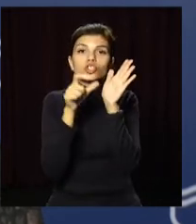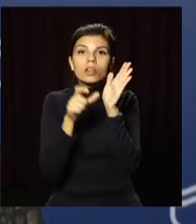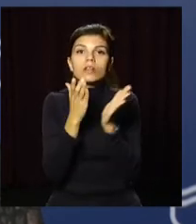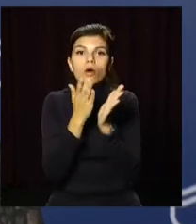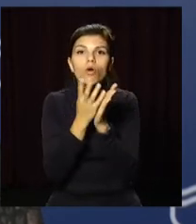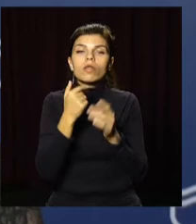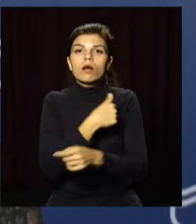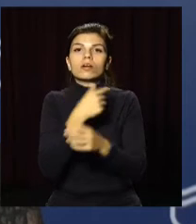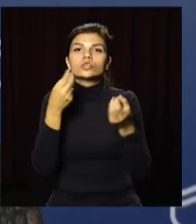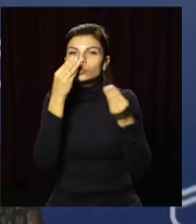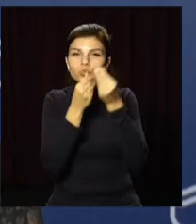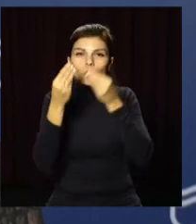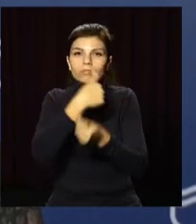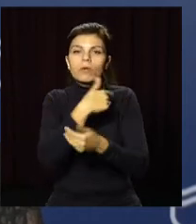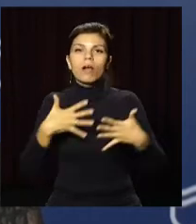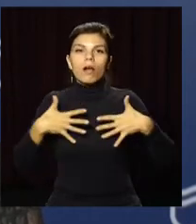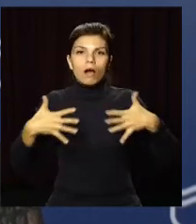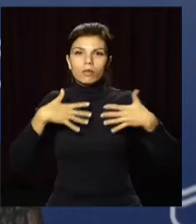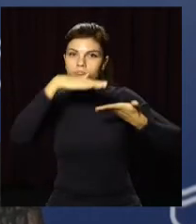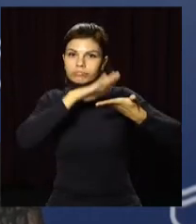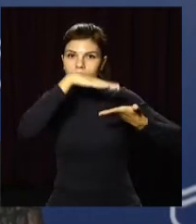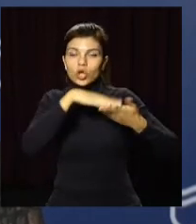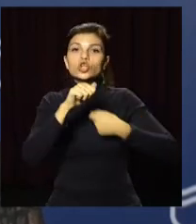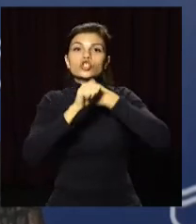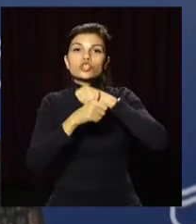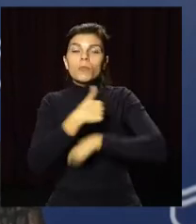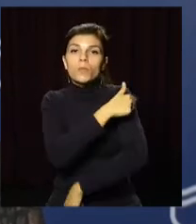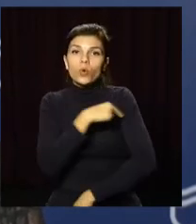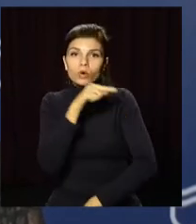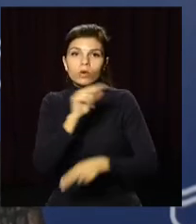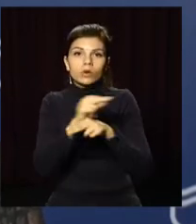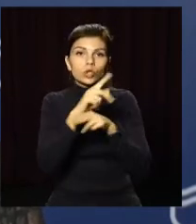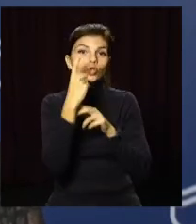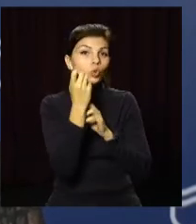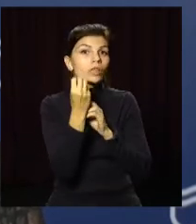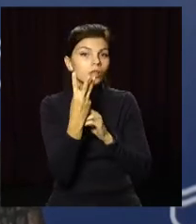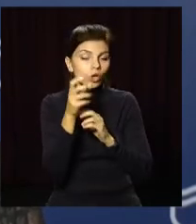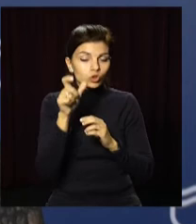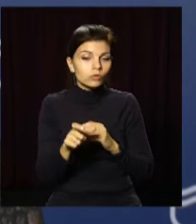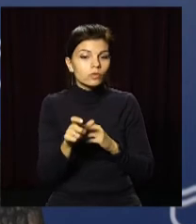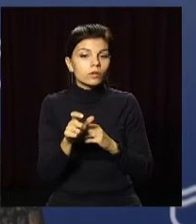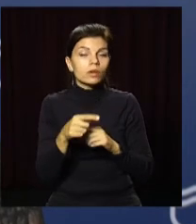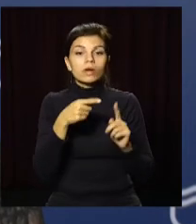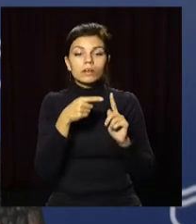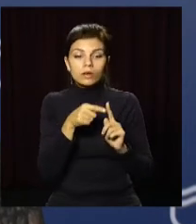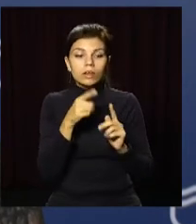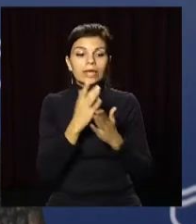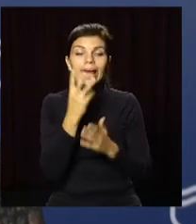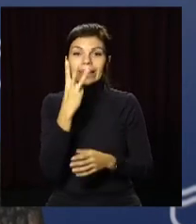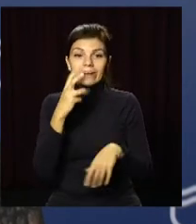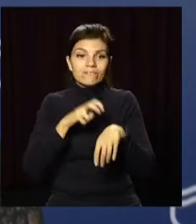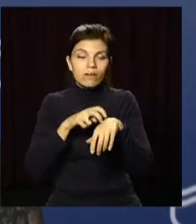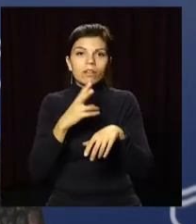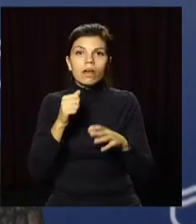перебуває на штучній вентиляції легенів. В 16-й міській лікарні лікується 113 пацієнтів. З них 3 пацієнти